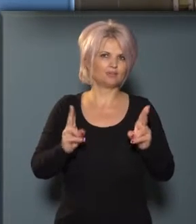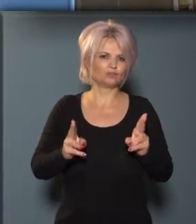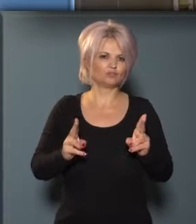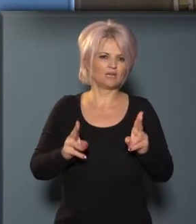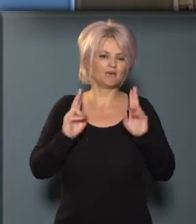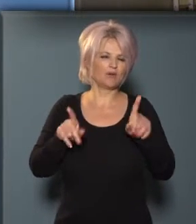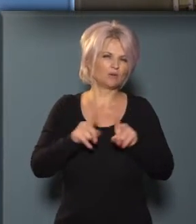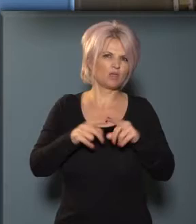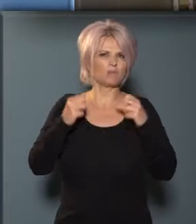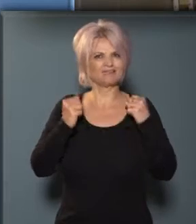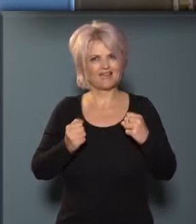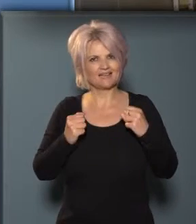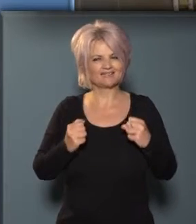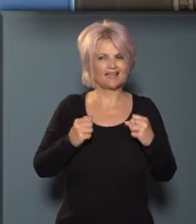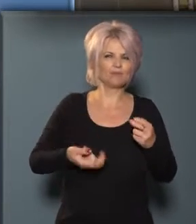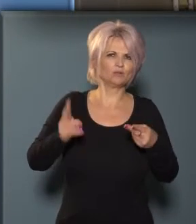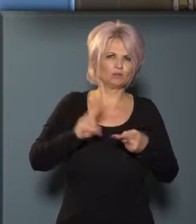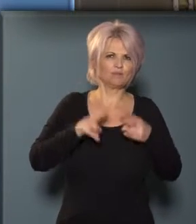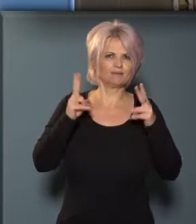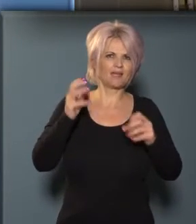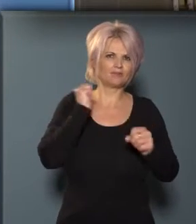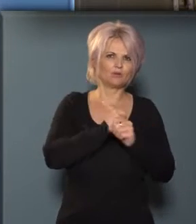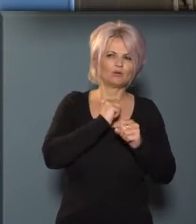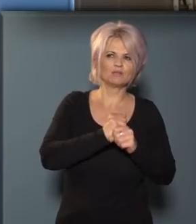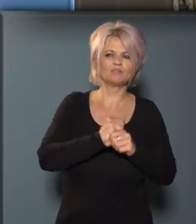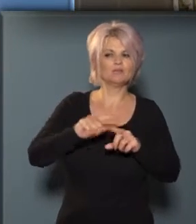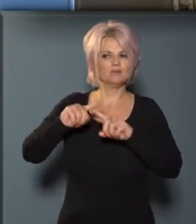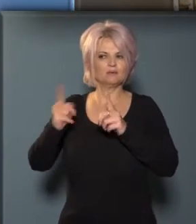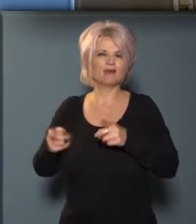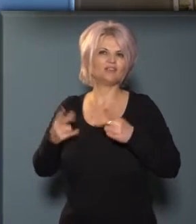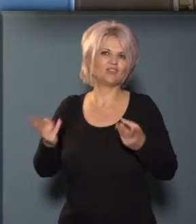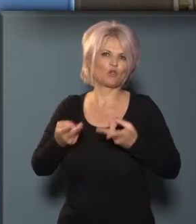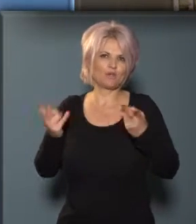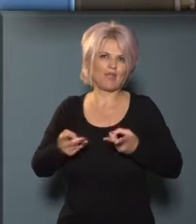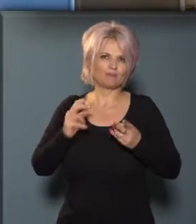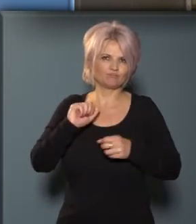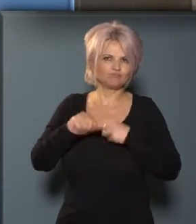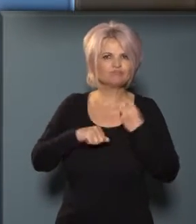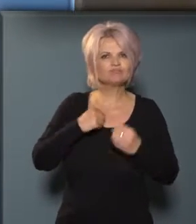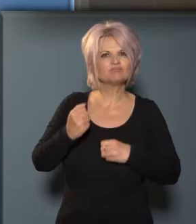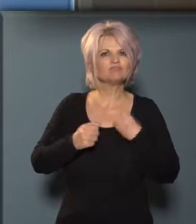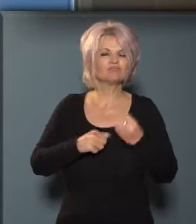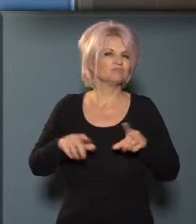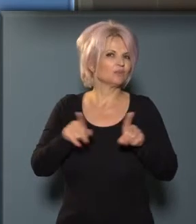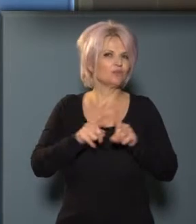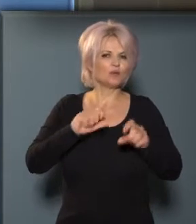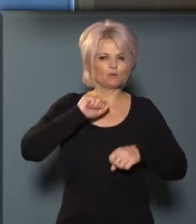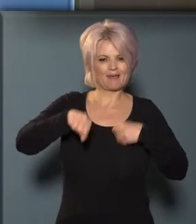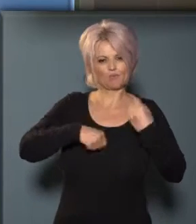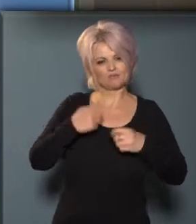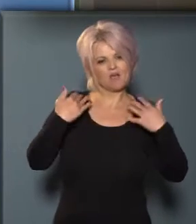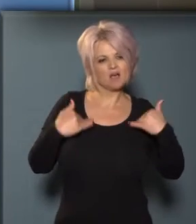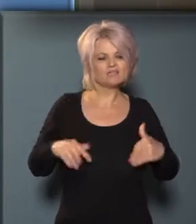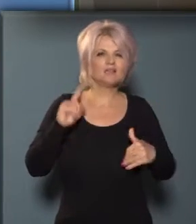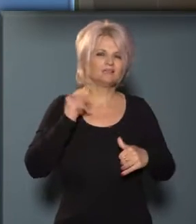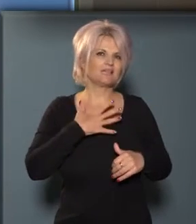picit nehezebbek, amiért többet kell tenni, és vannak olyanok, amik egy picit könnyedebbek, és bár ugyanúgy megmozgatja őket, de